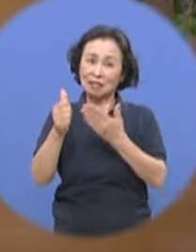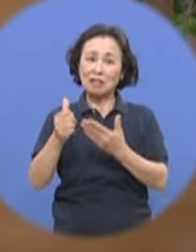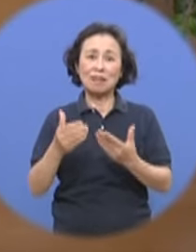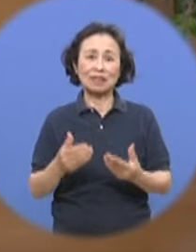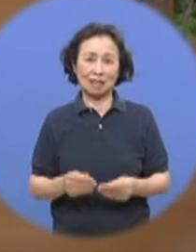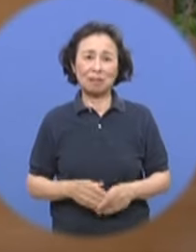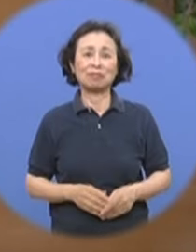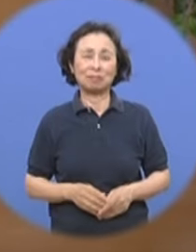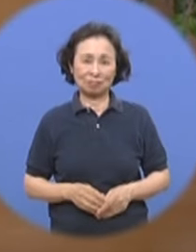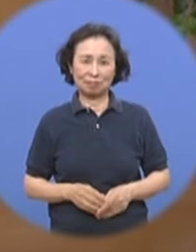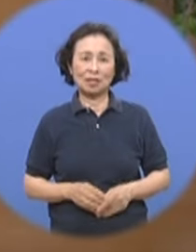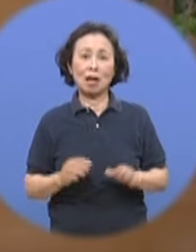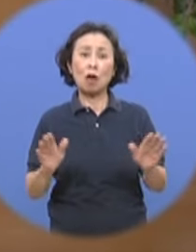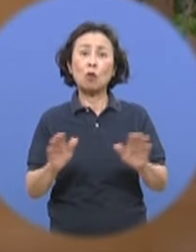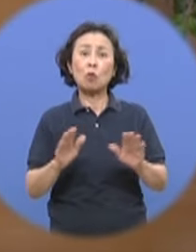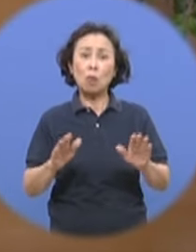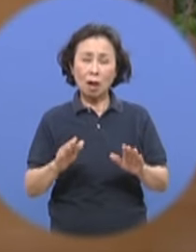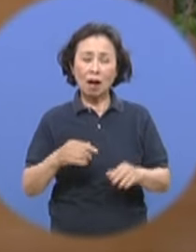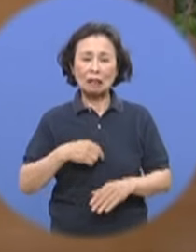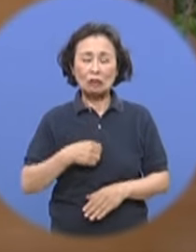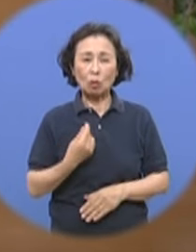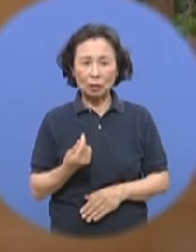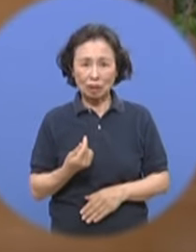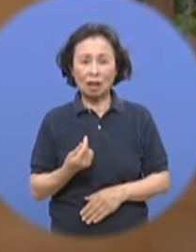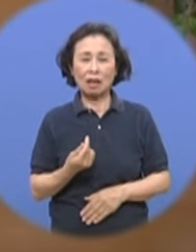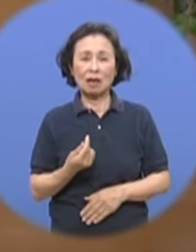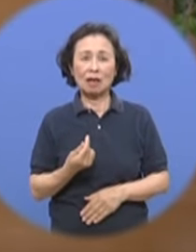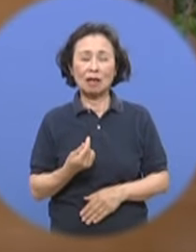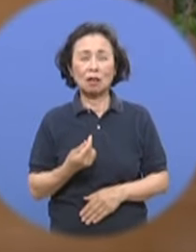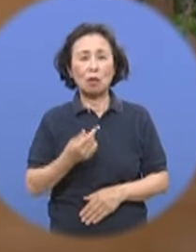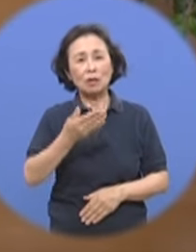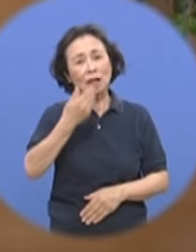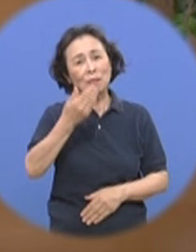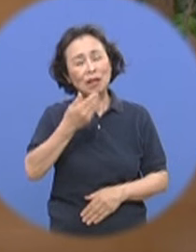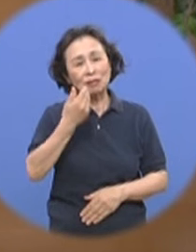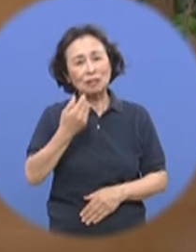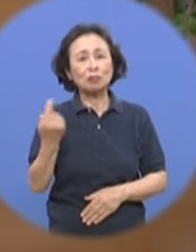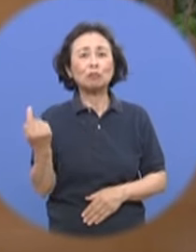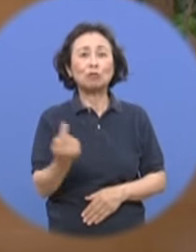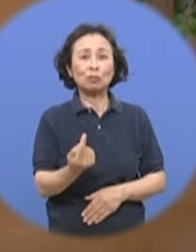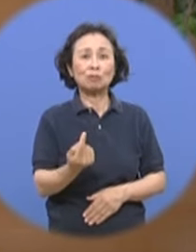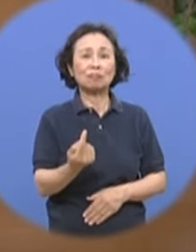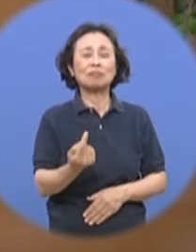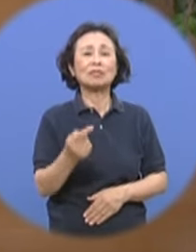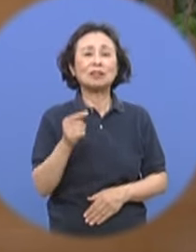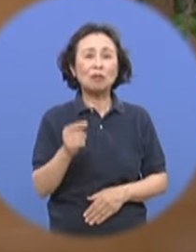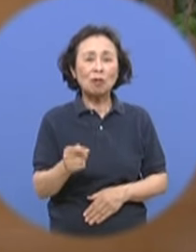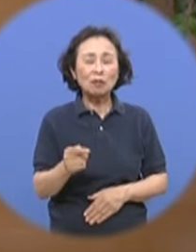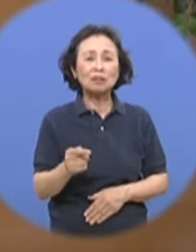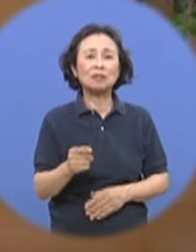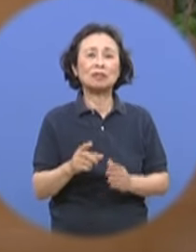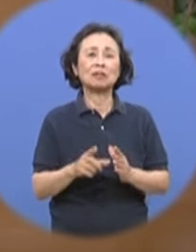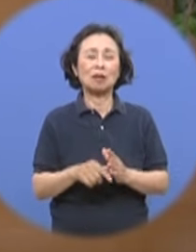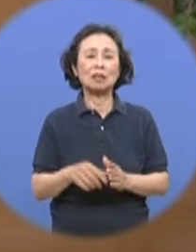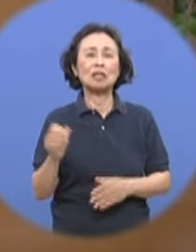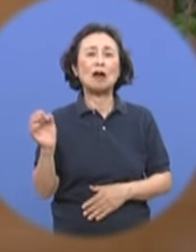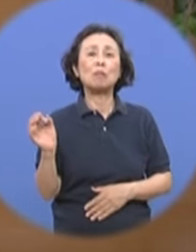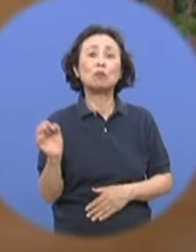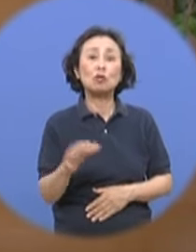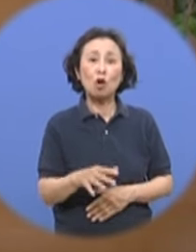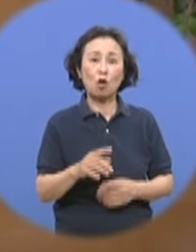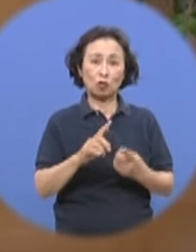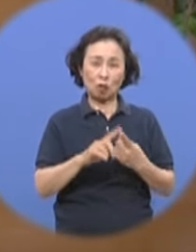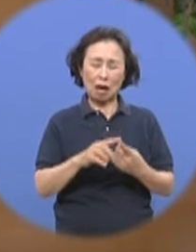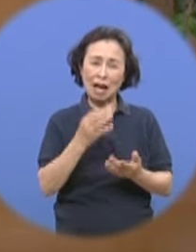一般的には子どもが一人で食事を楽しみに来れるような子どもに対しては無料もし